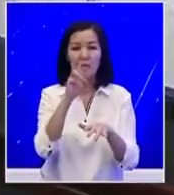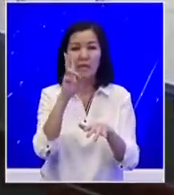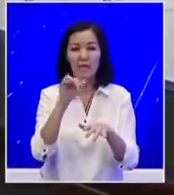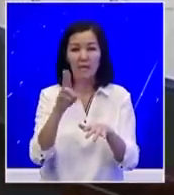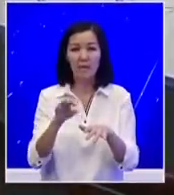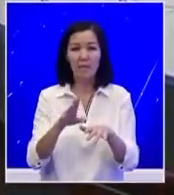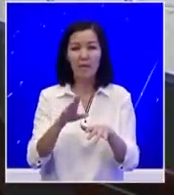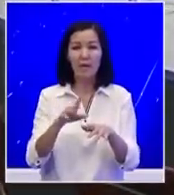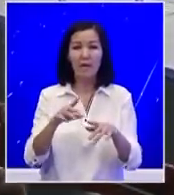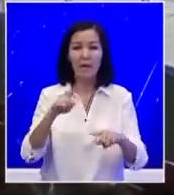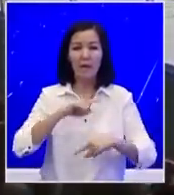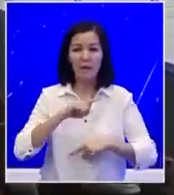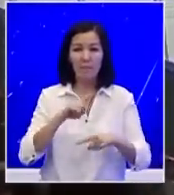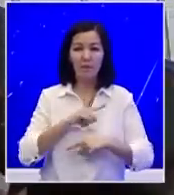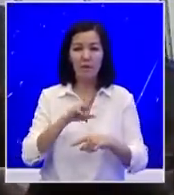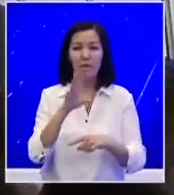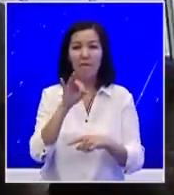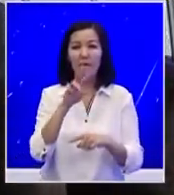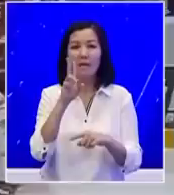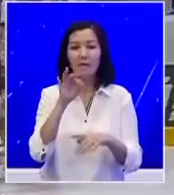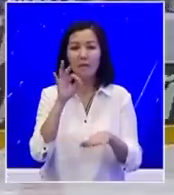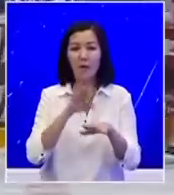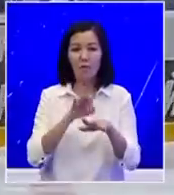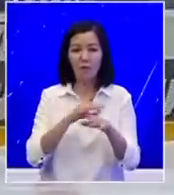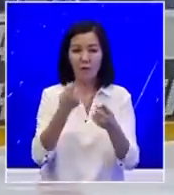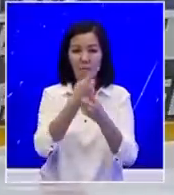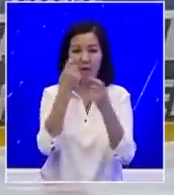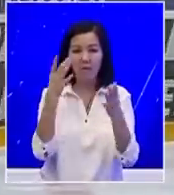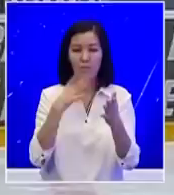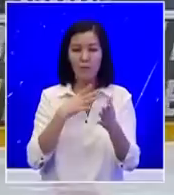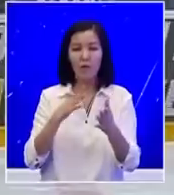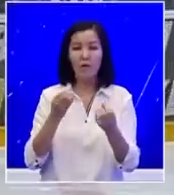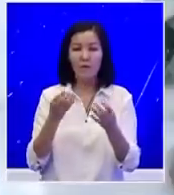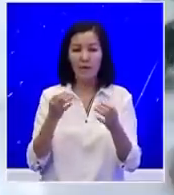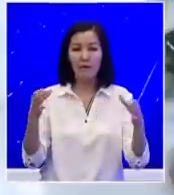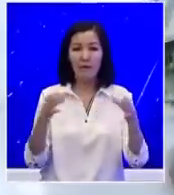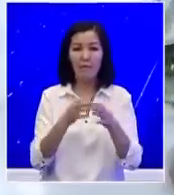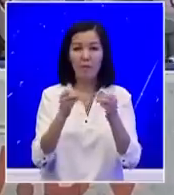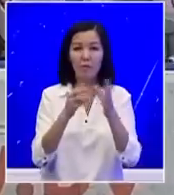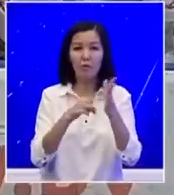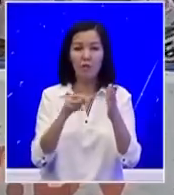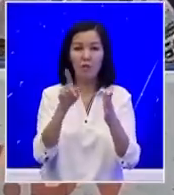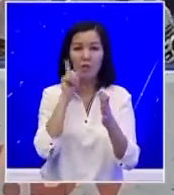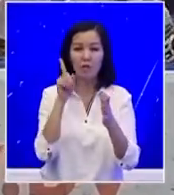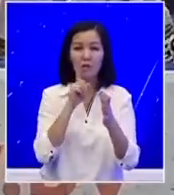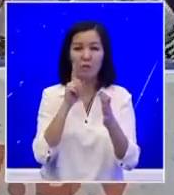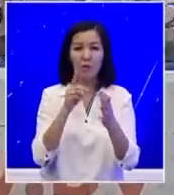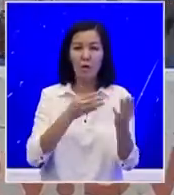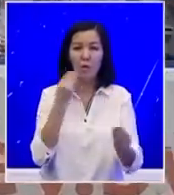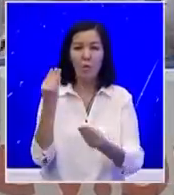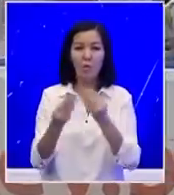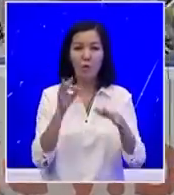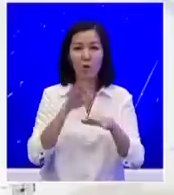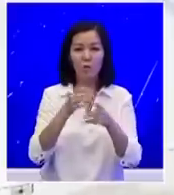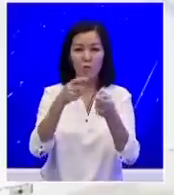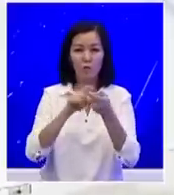мен қақпашы Виктор Моисенконың ауырғаны белгілі болды. Сонымен қатар команданың 17 жасөспірім ойыншысы да коронавирус